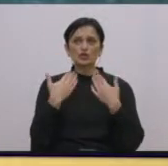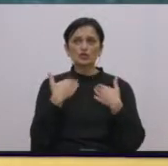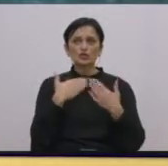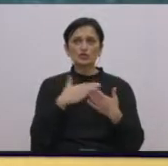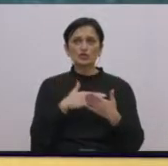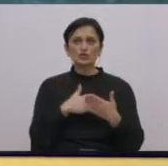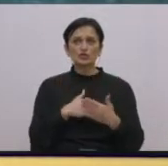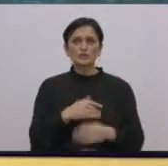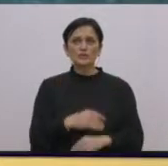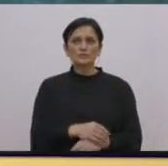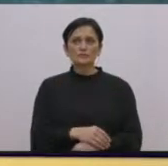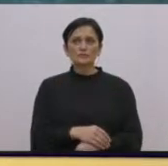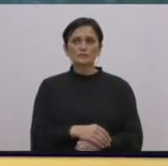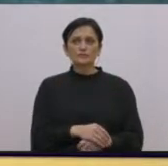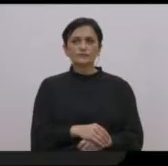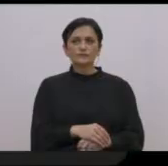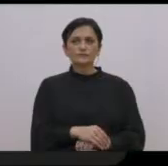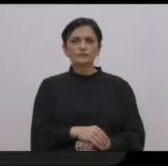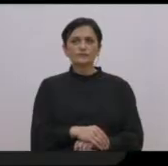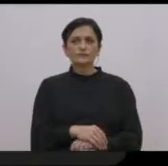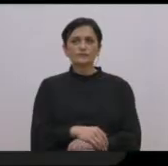რეჟიმი.